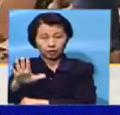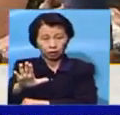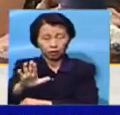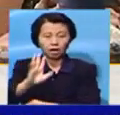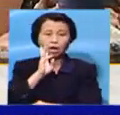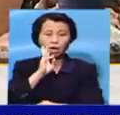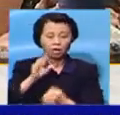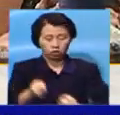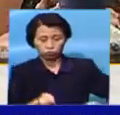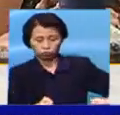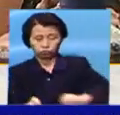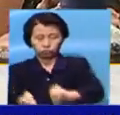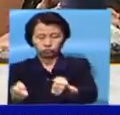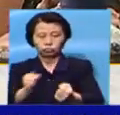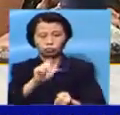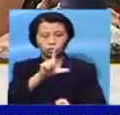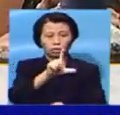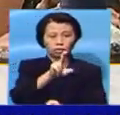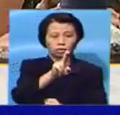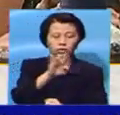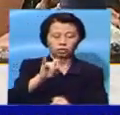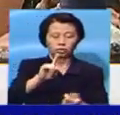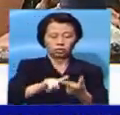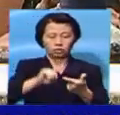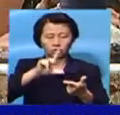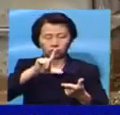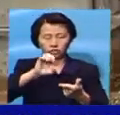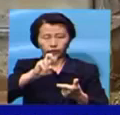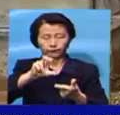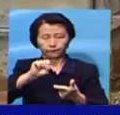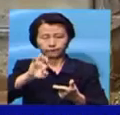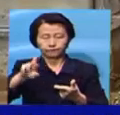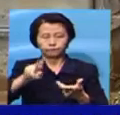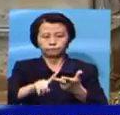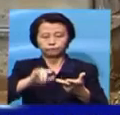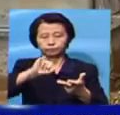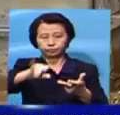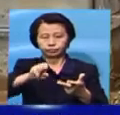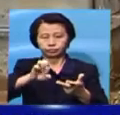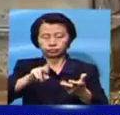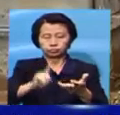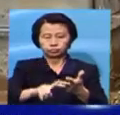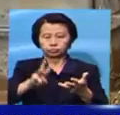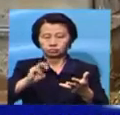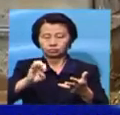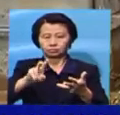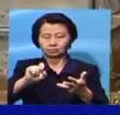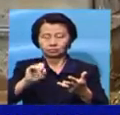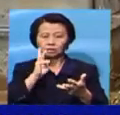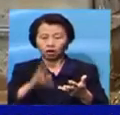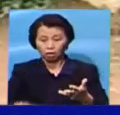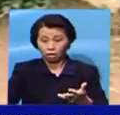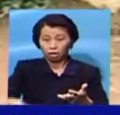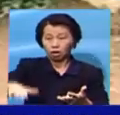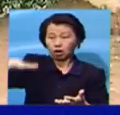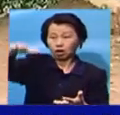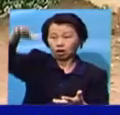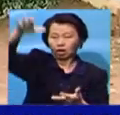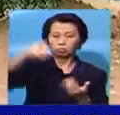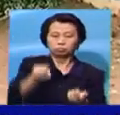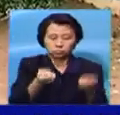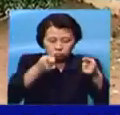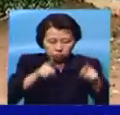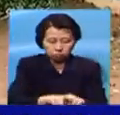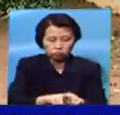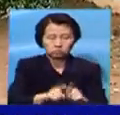air sungai langat sungai Lui sungai perdik sungai serai sungai jernih dan mu Naik mendadak kejadian banjir melibatkan